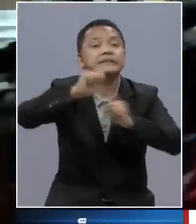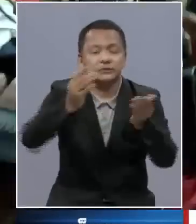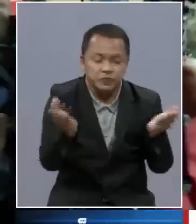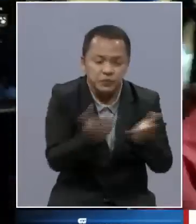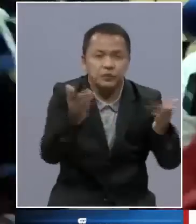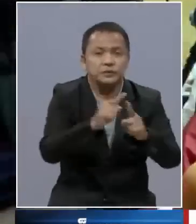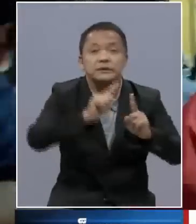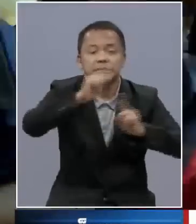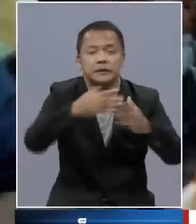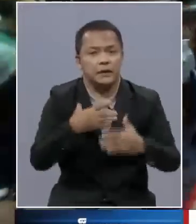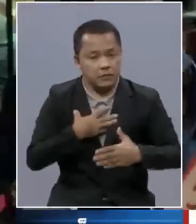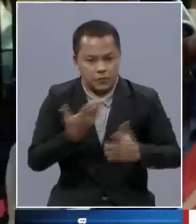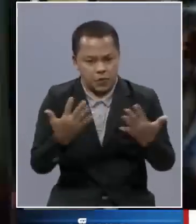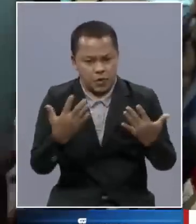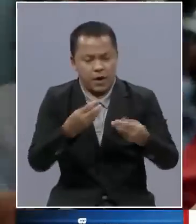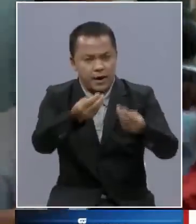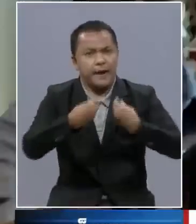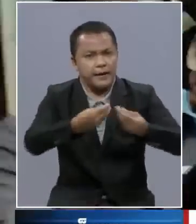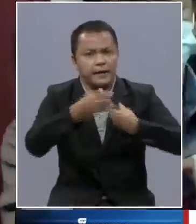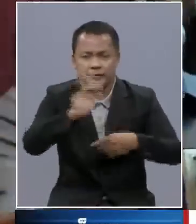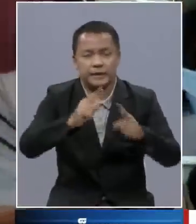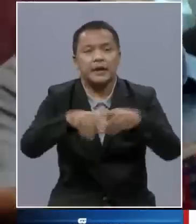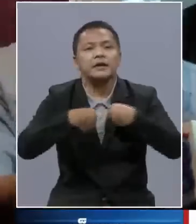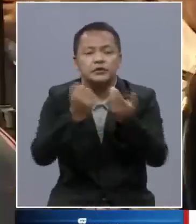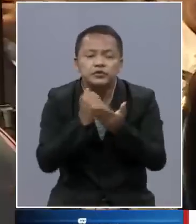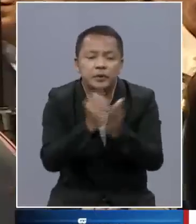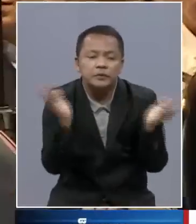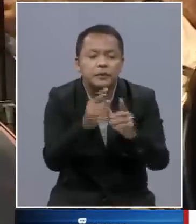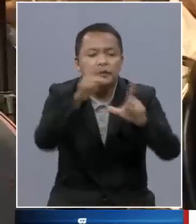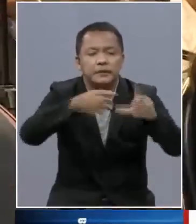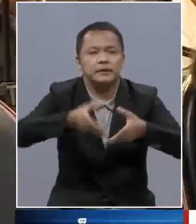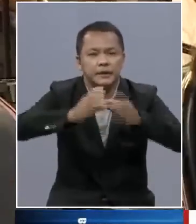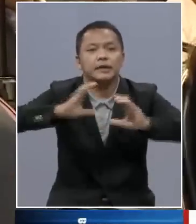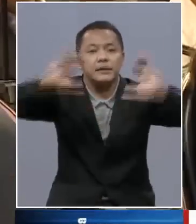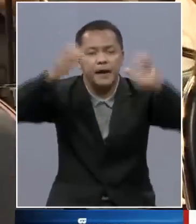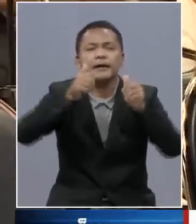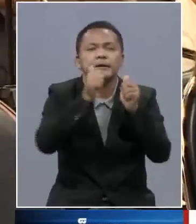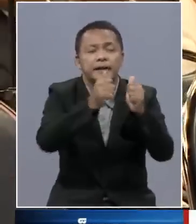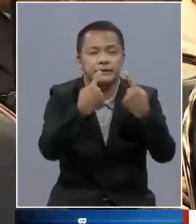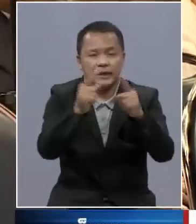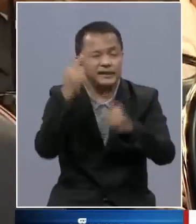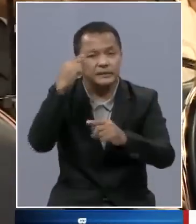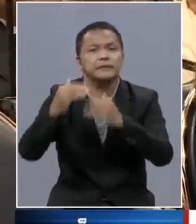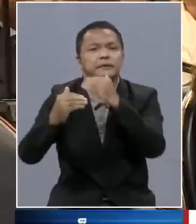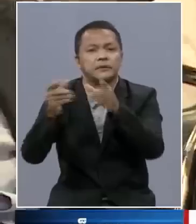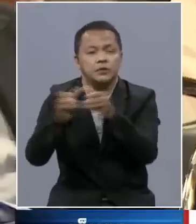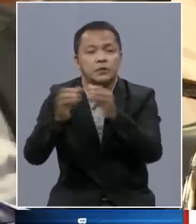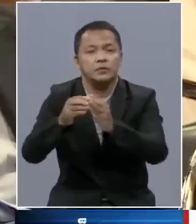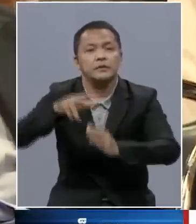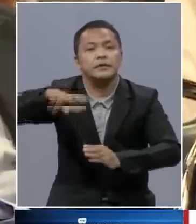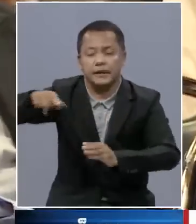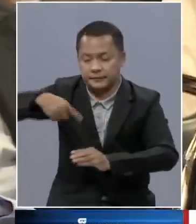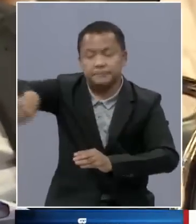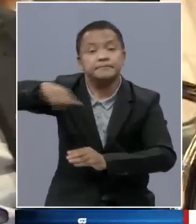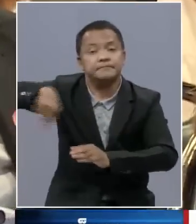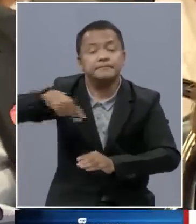แล้วก็บอกด้วยนะเราไม่ได้รอหวังส้มหล่นนะเราจะช่วยให้พักก้าวไกลจัดตั้งรัฐบาลได้สำเร็จแต่ความเคลื่อนไหวของแกนนำพักเพื่อไทยบางคน